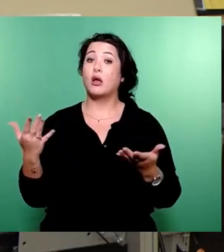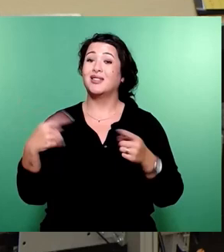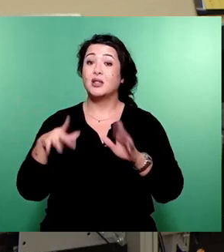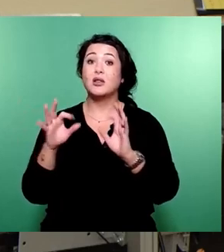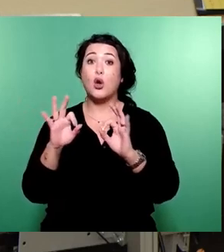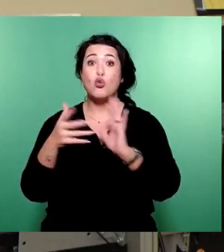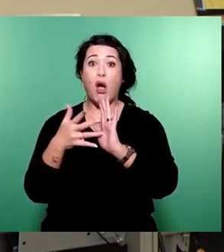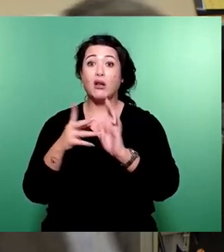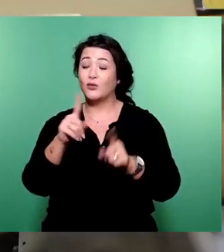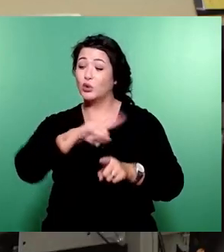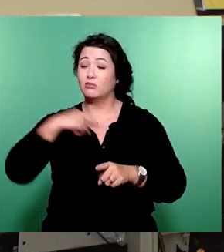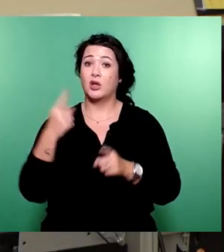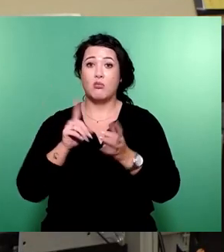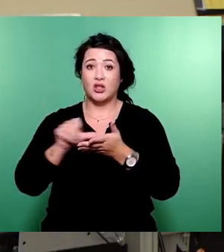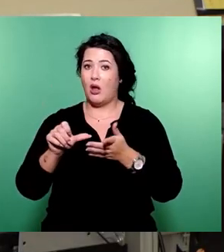Vielen Dank.